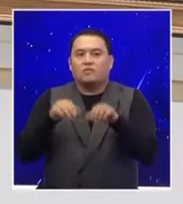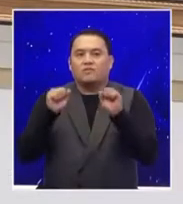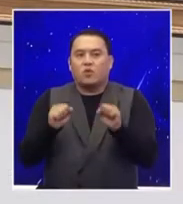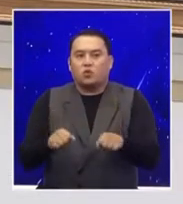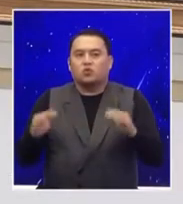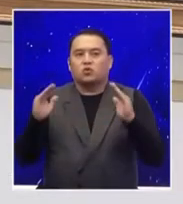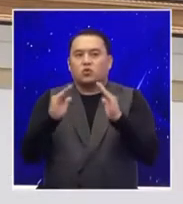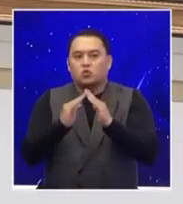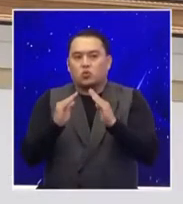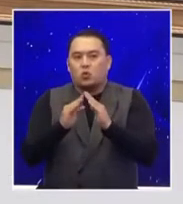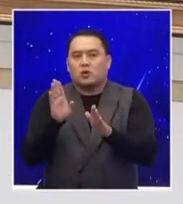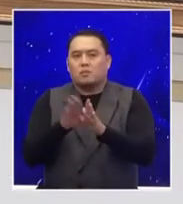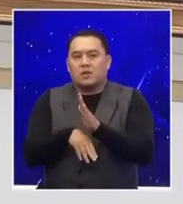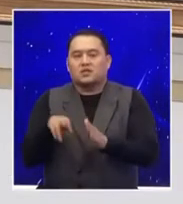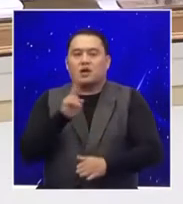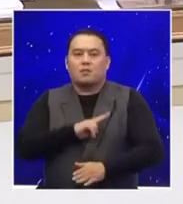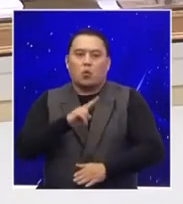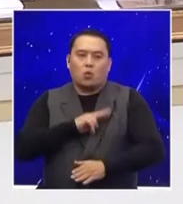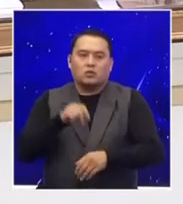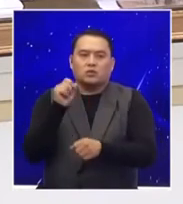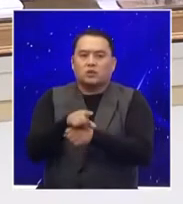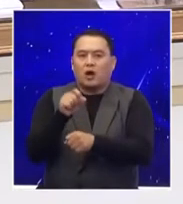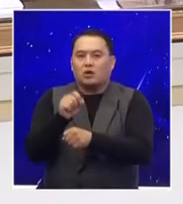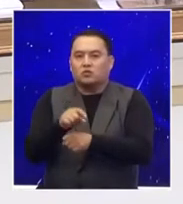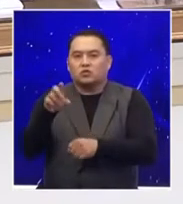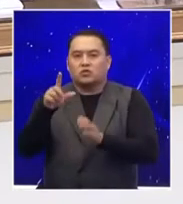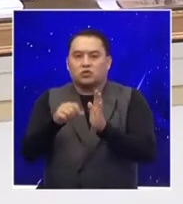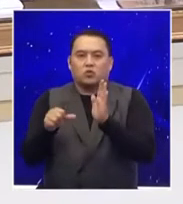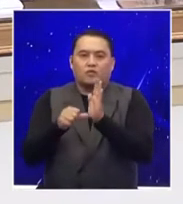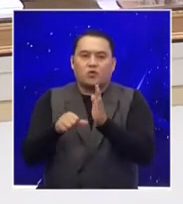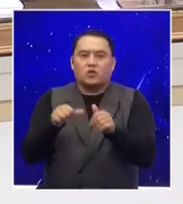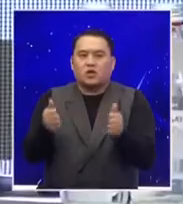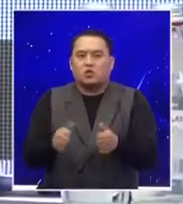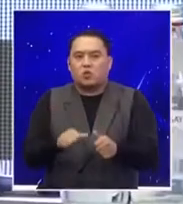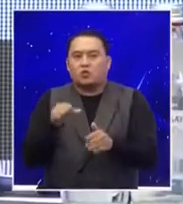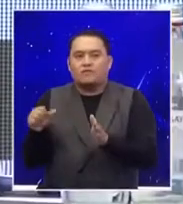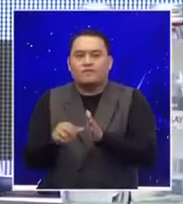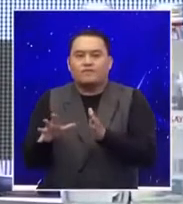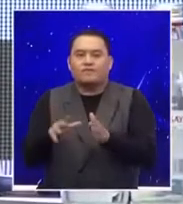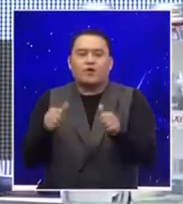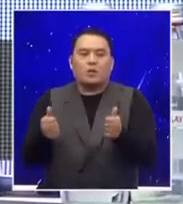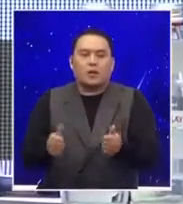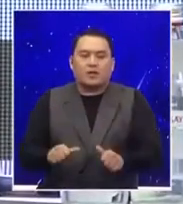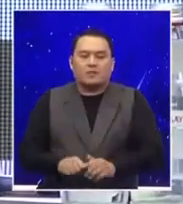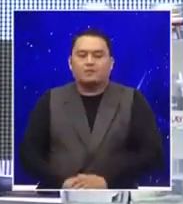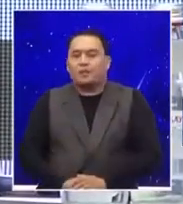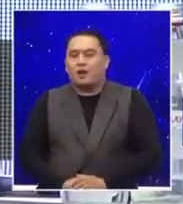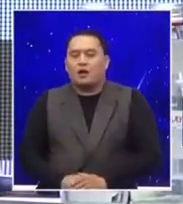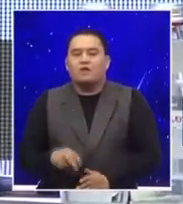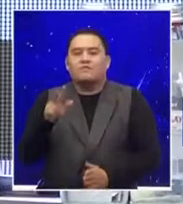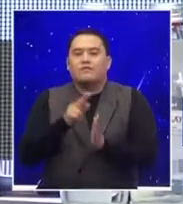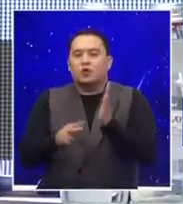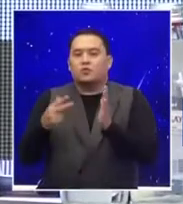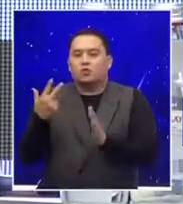не выходя из дома или без отрыва от работы, заказать 608 госуслуг в электронном формате. В целом порядка